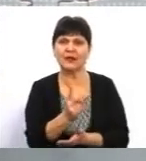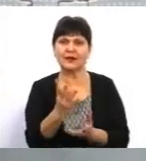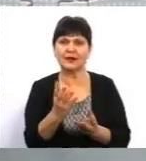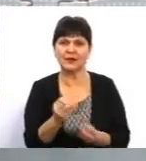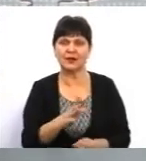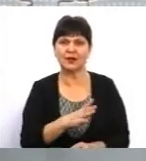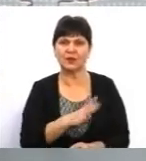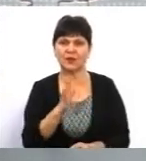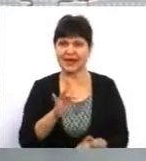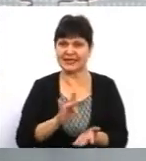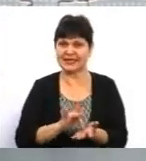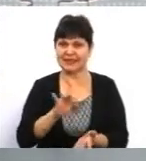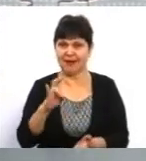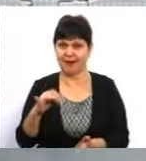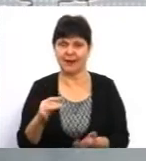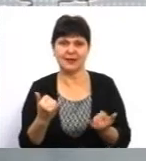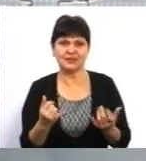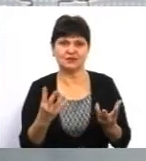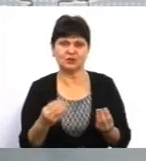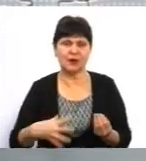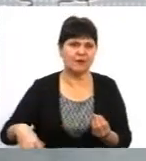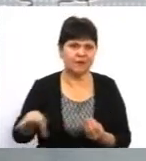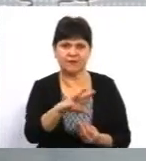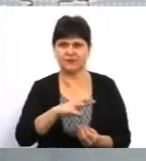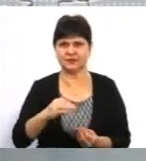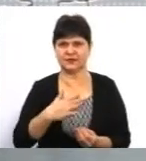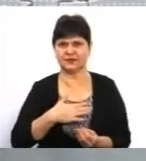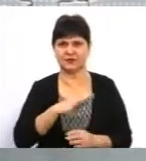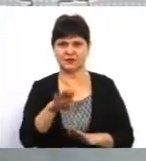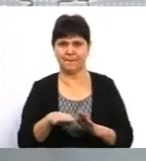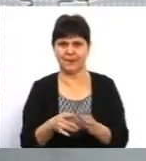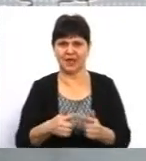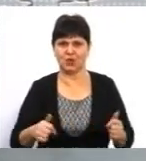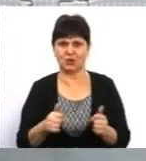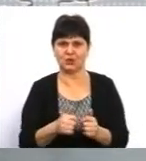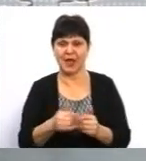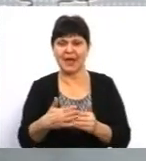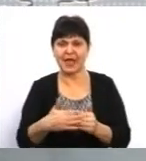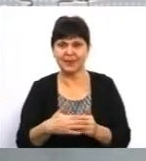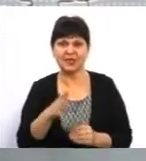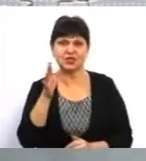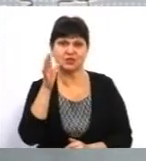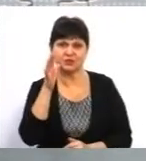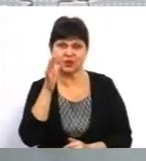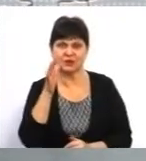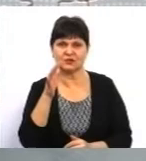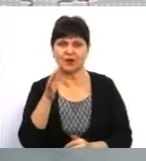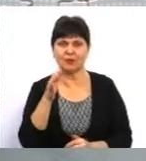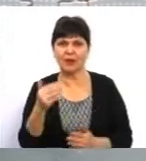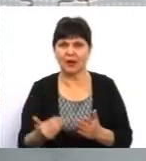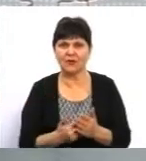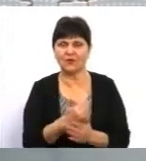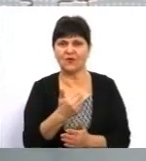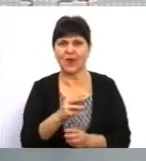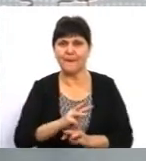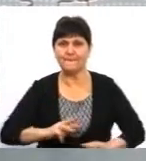тільки центральний офіс, на сьогоднішній день це всі наші територіальні підрозділи. І найближчим часом, за анонсом Мінцифри,